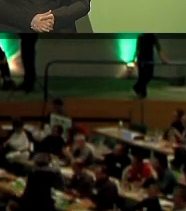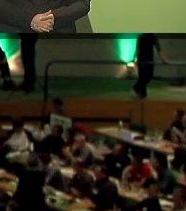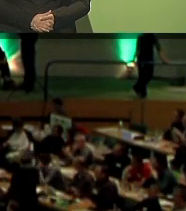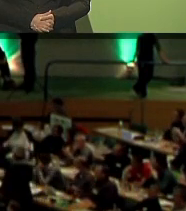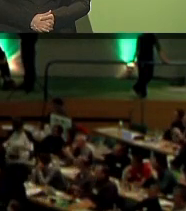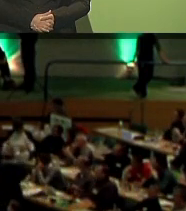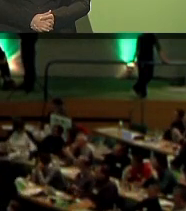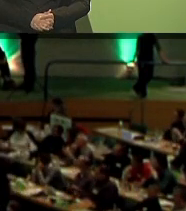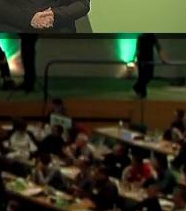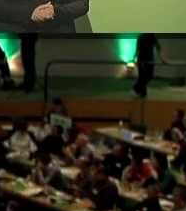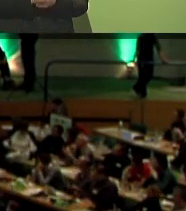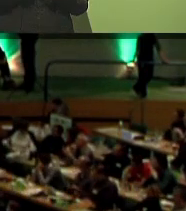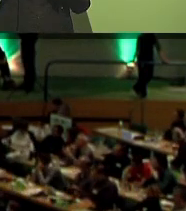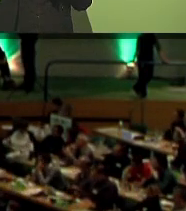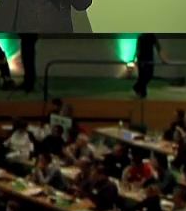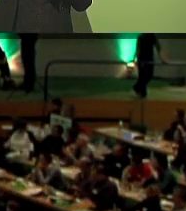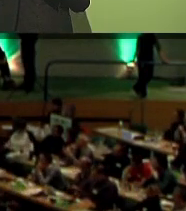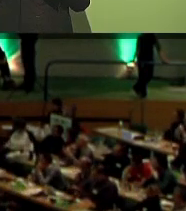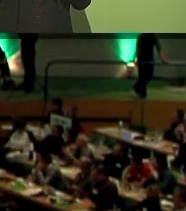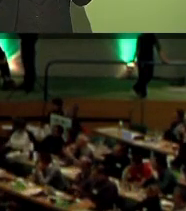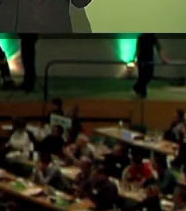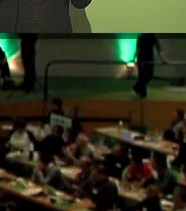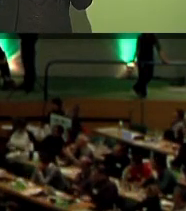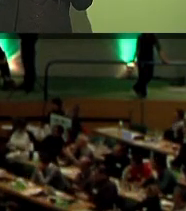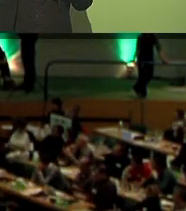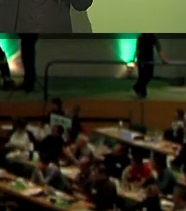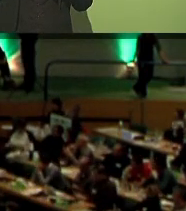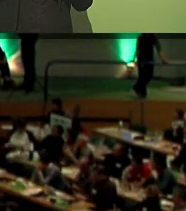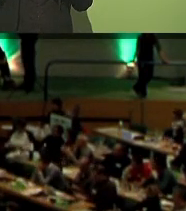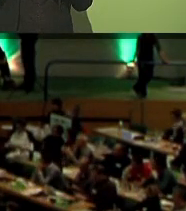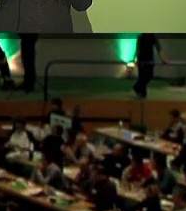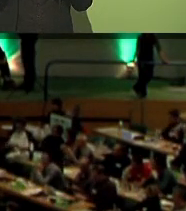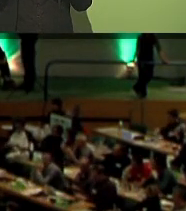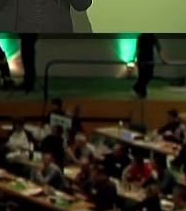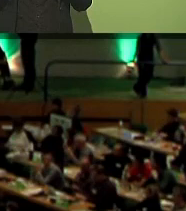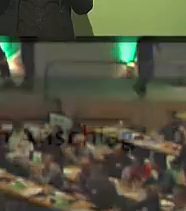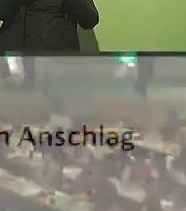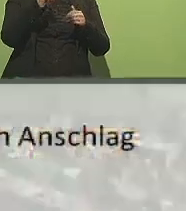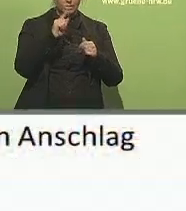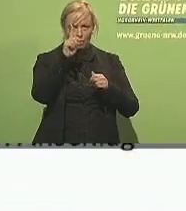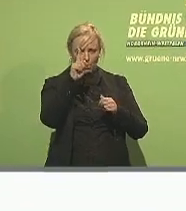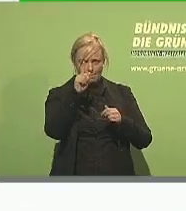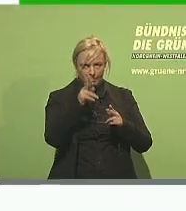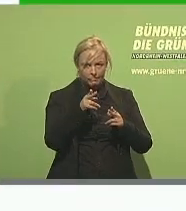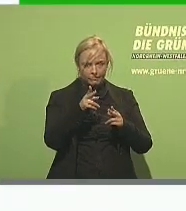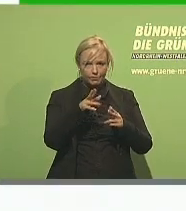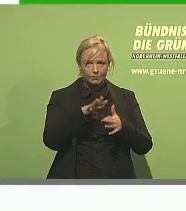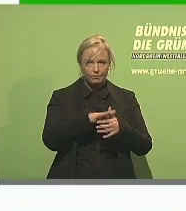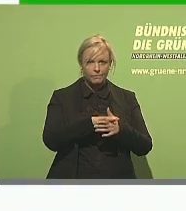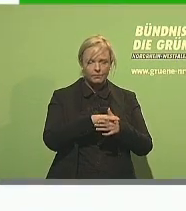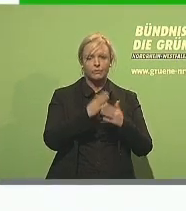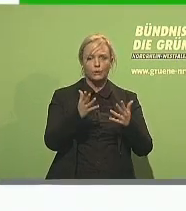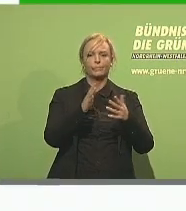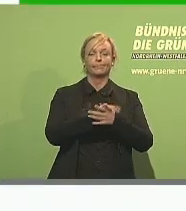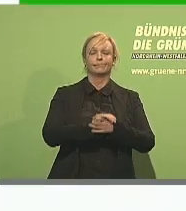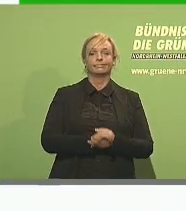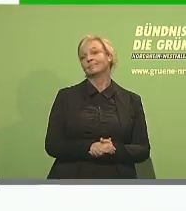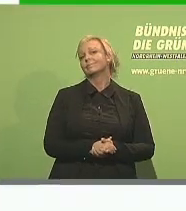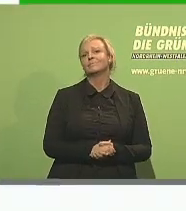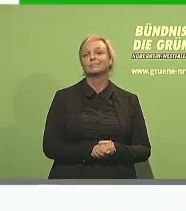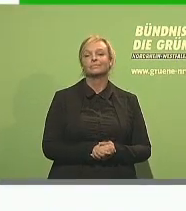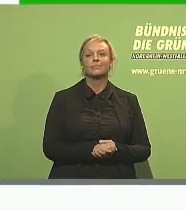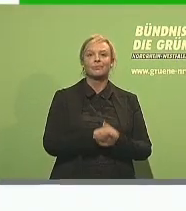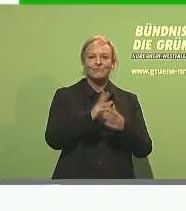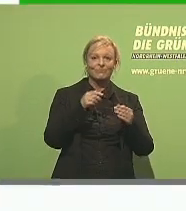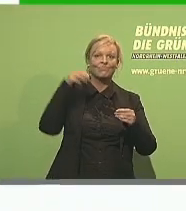Und richtig eingeschoben ist er, wenn der Chip oben ist, ne? Mit dem Gesicht nach oben. So. Bis zum